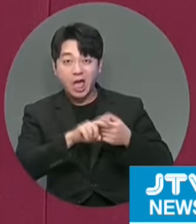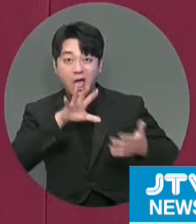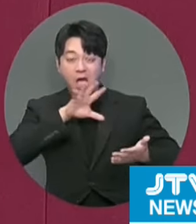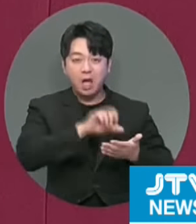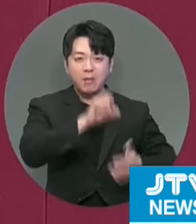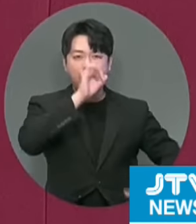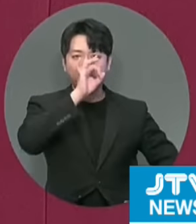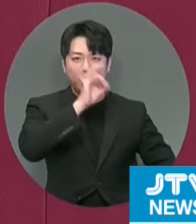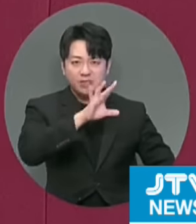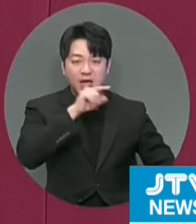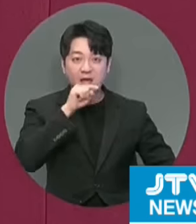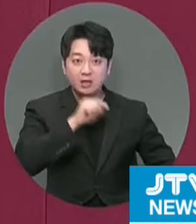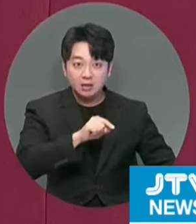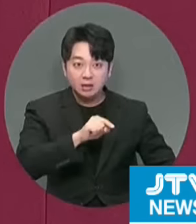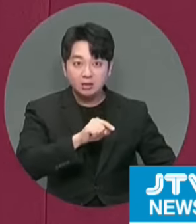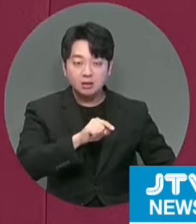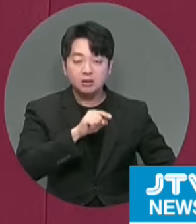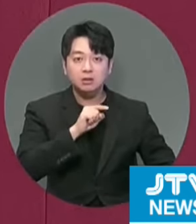대한인민민주주의공화국이다. 이게 맞는 말입니까, 여러분?